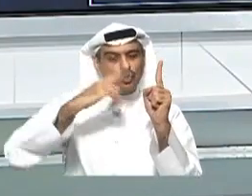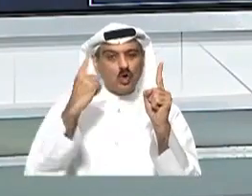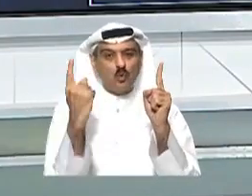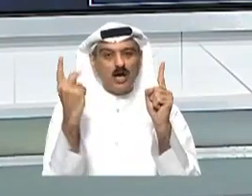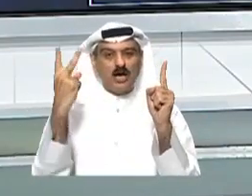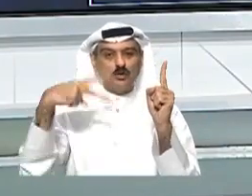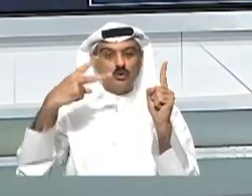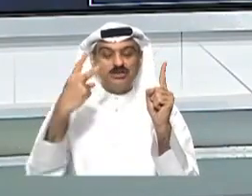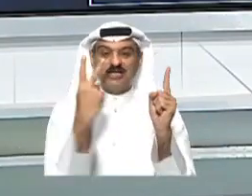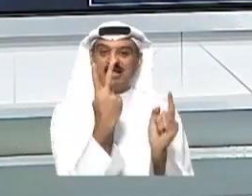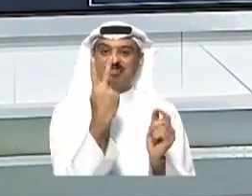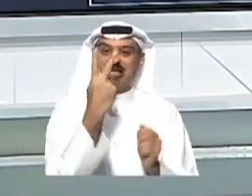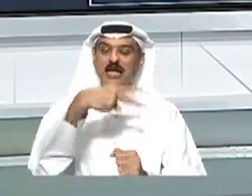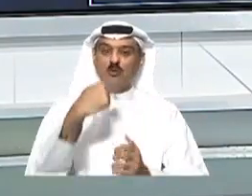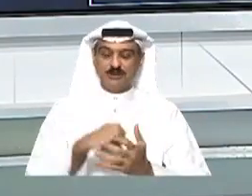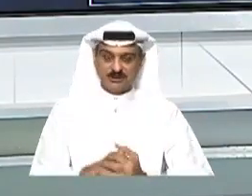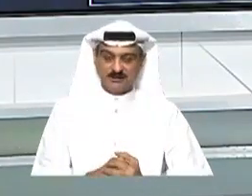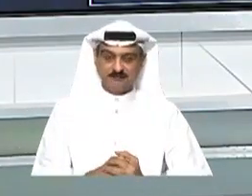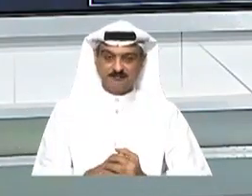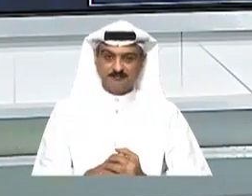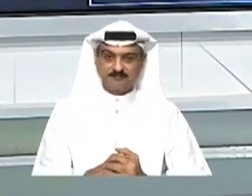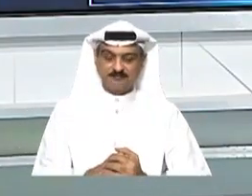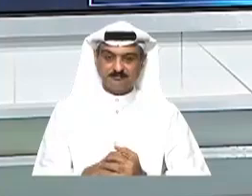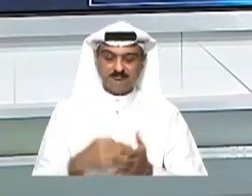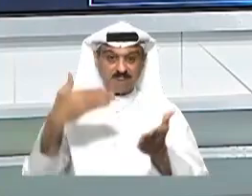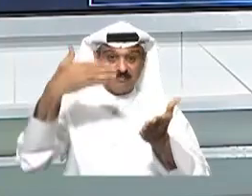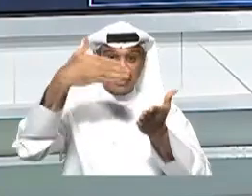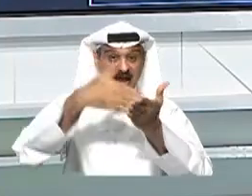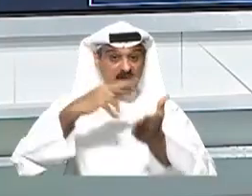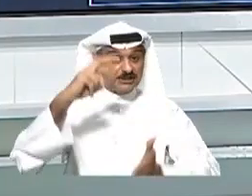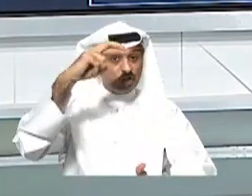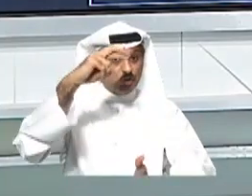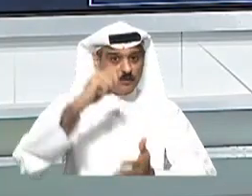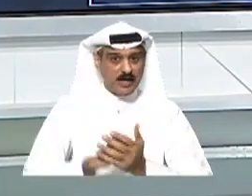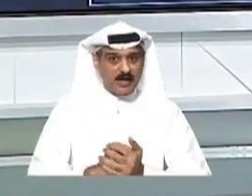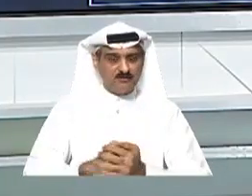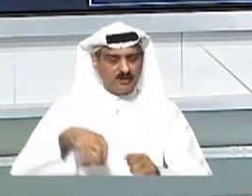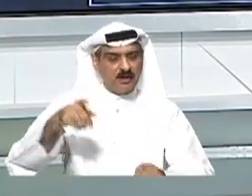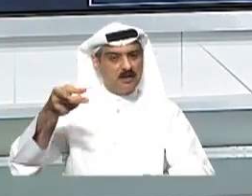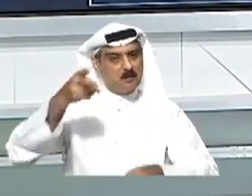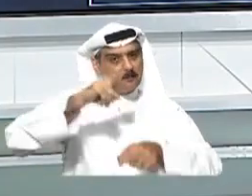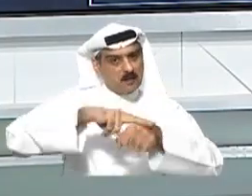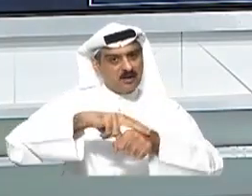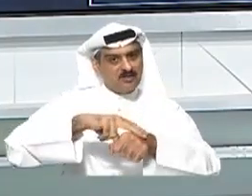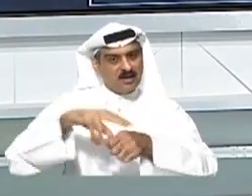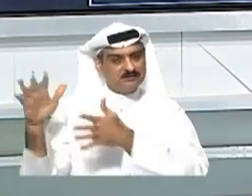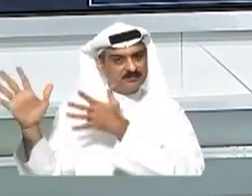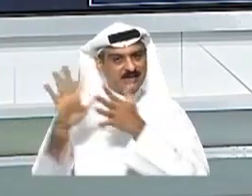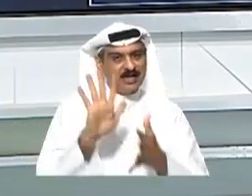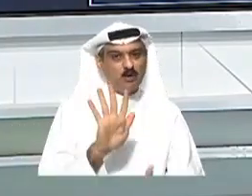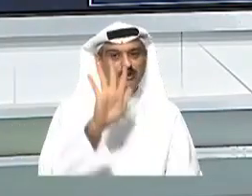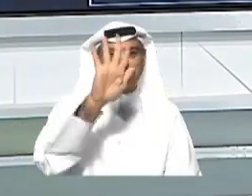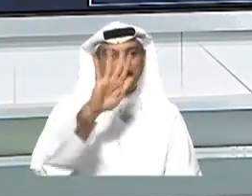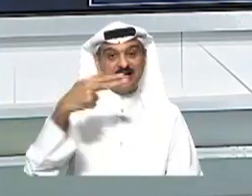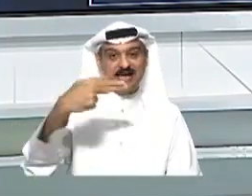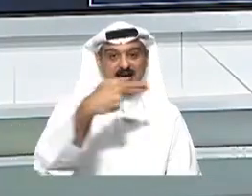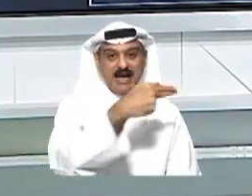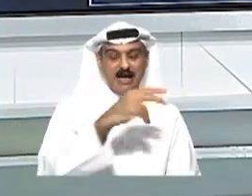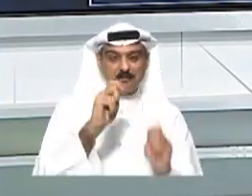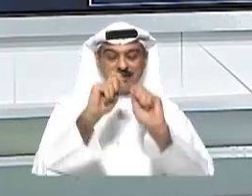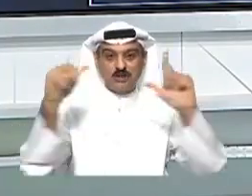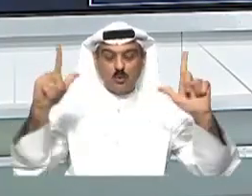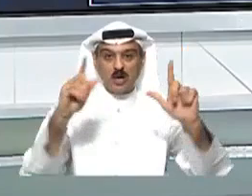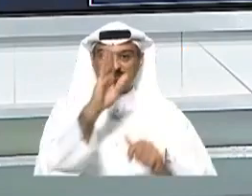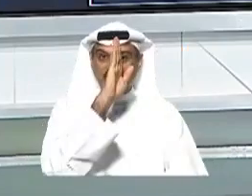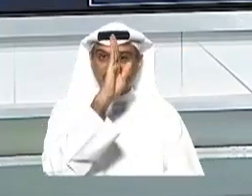إلى 22 درجة مئوية. مع نهاية يوم الأحد راح يرجع معنا الهواء شمالي غربي وراح يكون ملحوظ أكثر في يوم الأثنين،